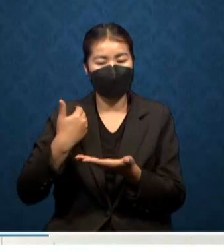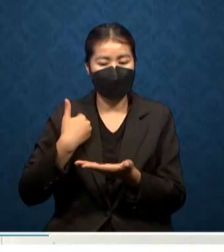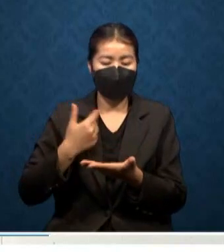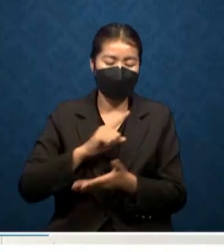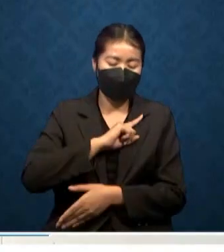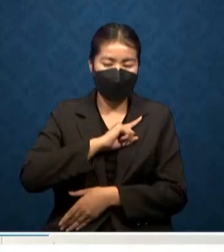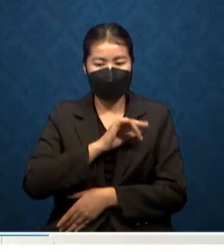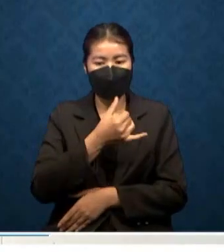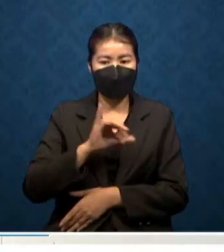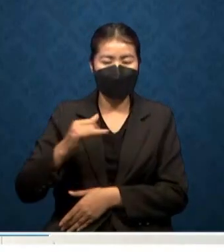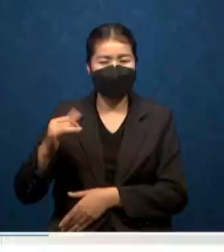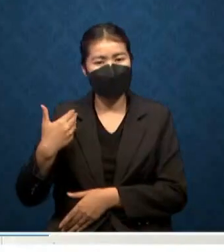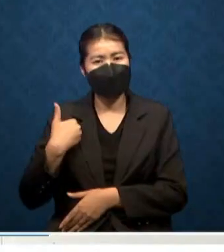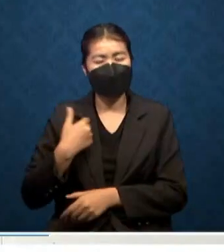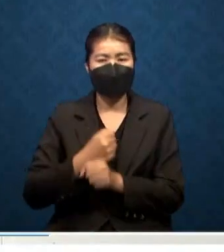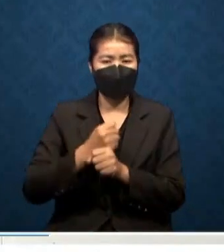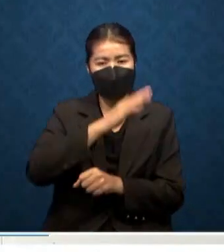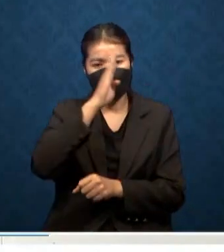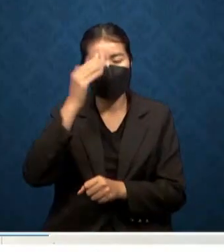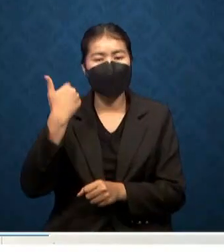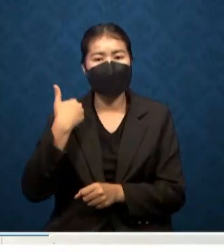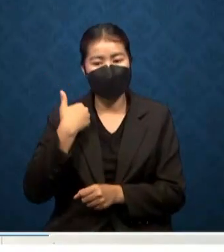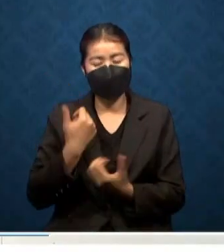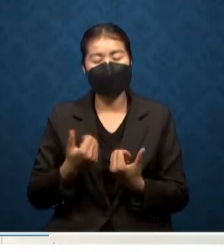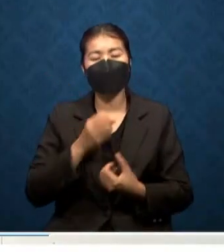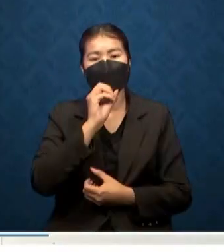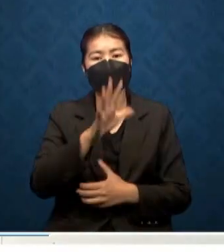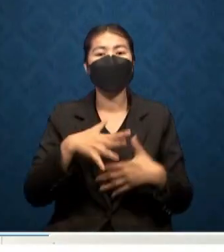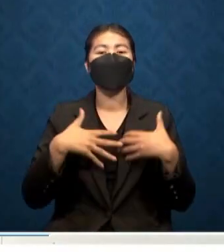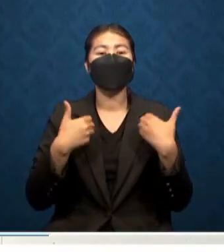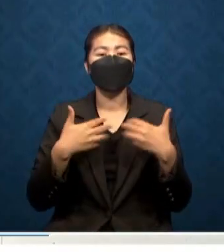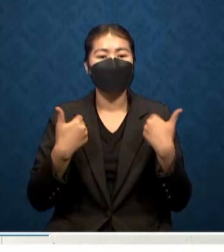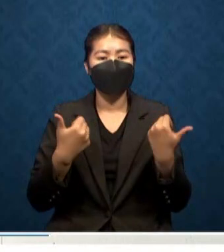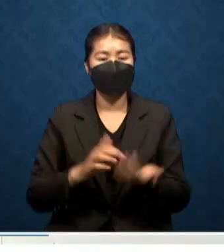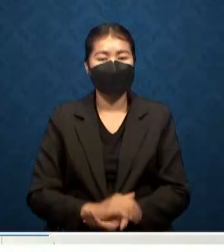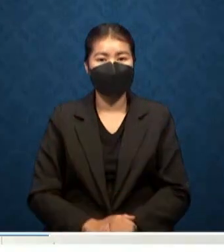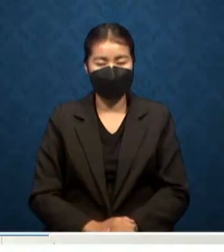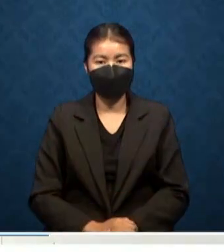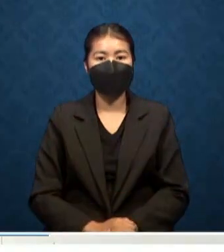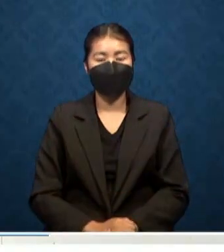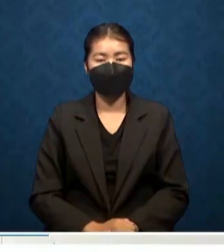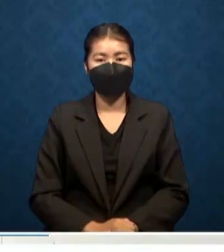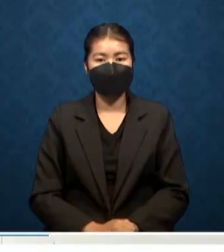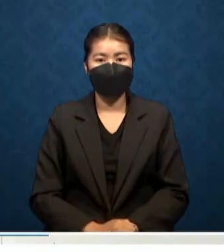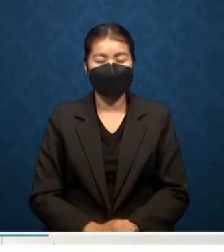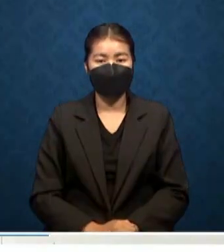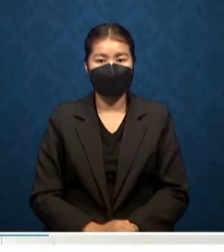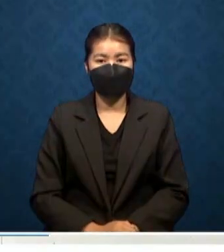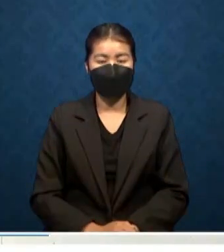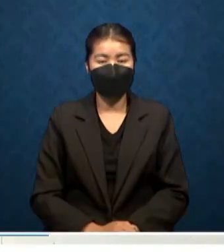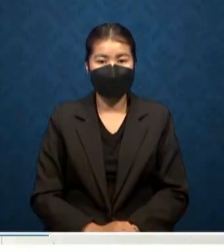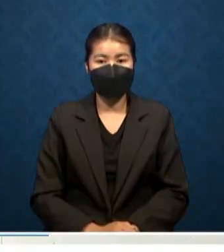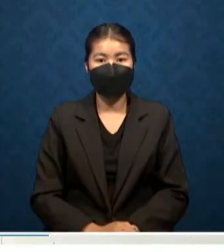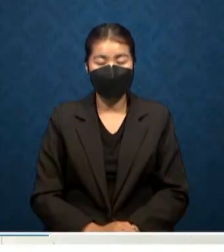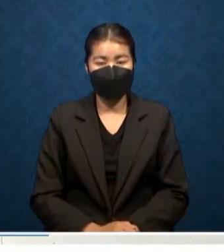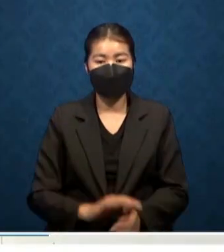บางอย่างก็ซ้ำซ้อนกับงานสำนักงานวันนี้เราก็สบายใจครับเรียนให้ท่านสบายใจนะครับส่วนเรื่องผลงานนะครับกองทุนเนี่ยผมเวลา